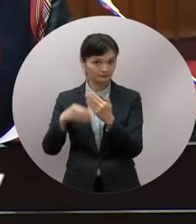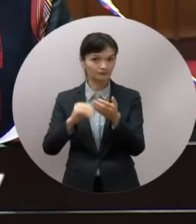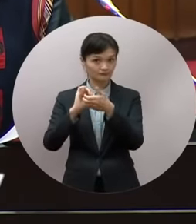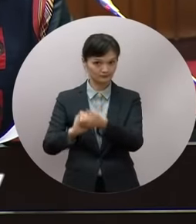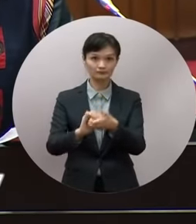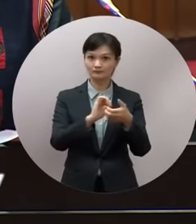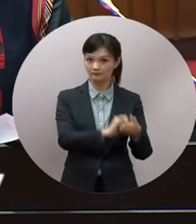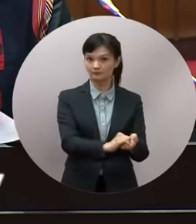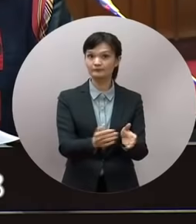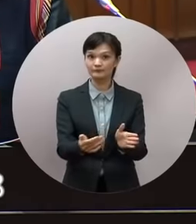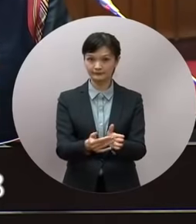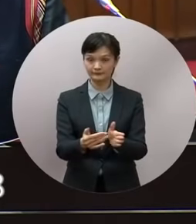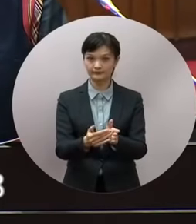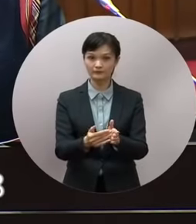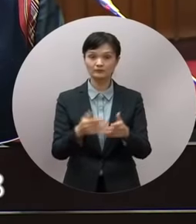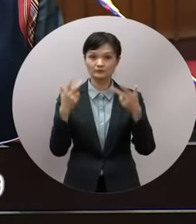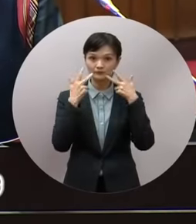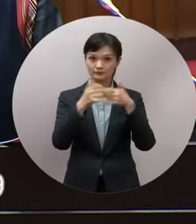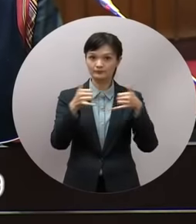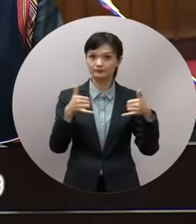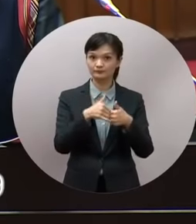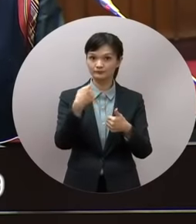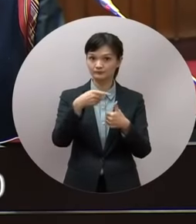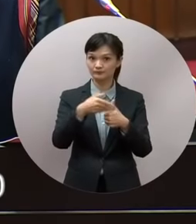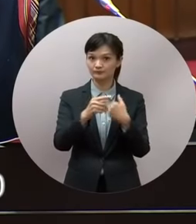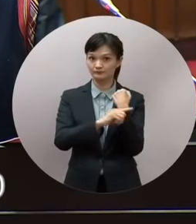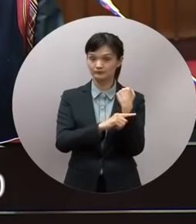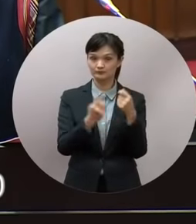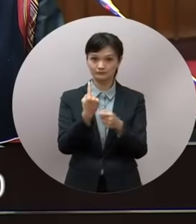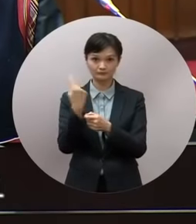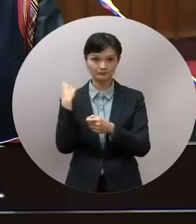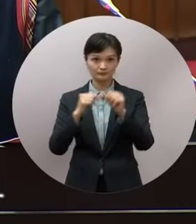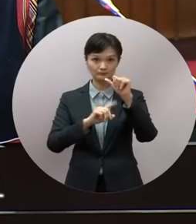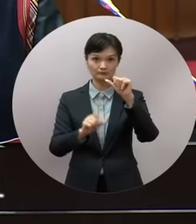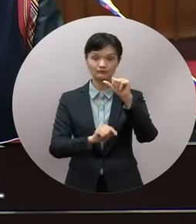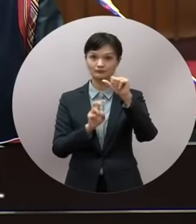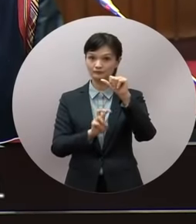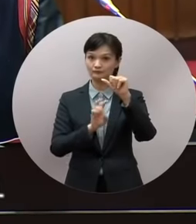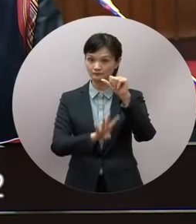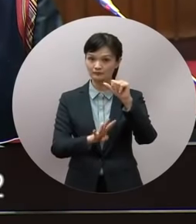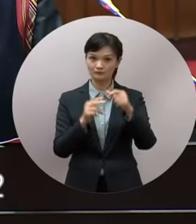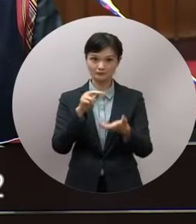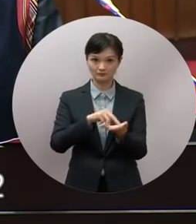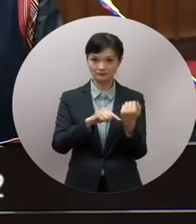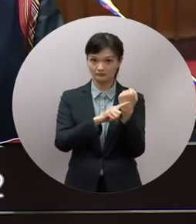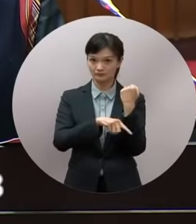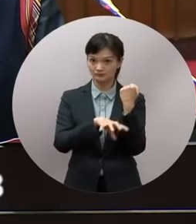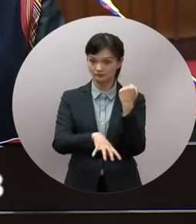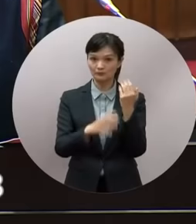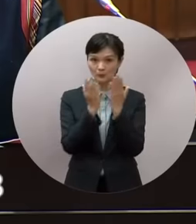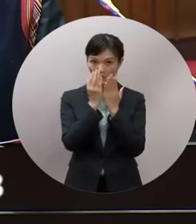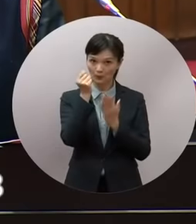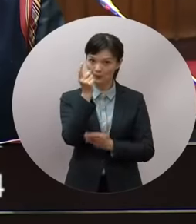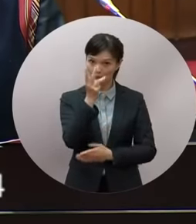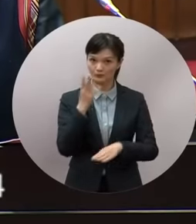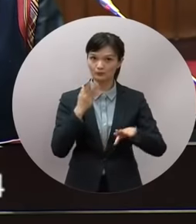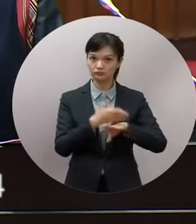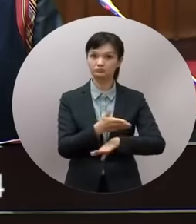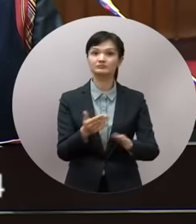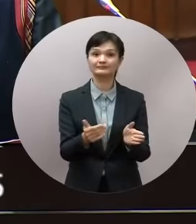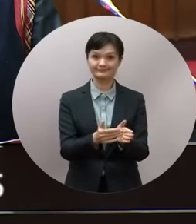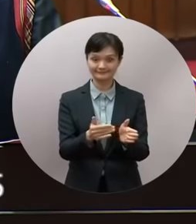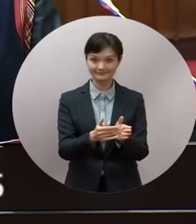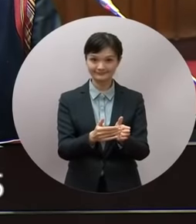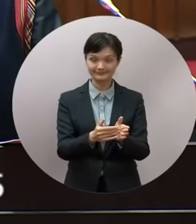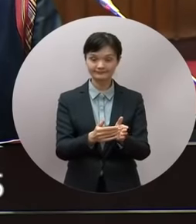教育法的修法，在去年的5月24号也在立法院三读修正通过。这些呢，其实都